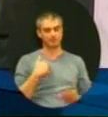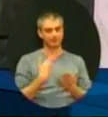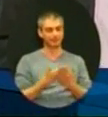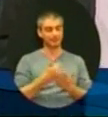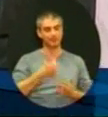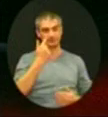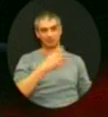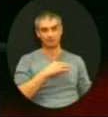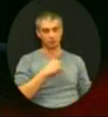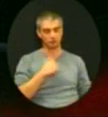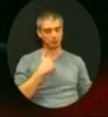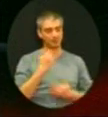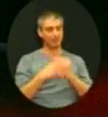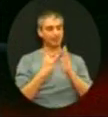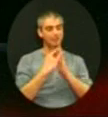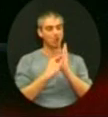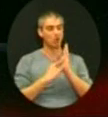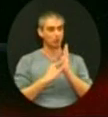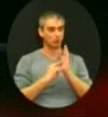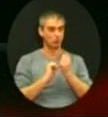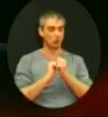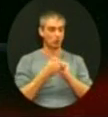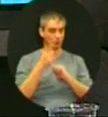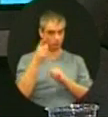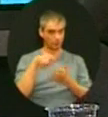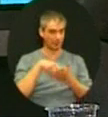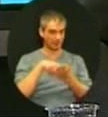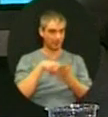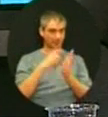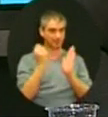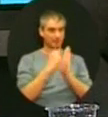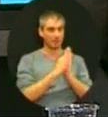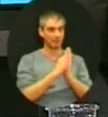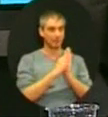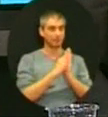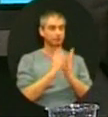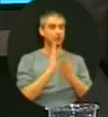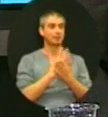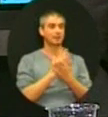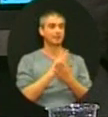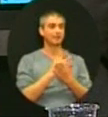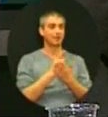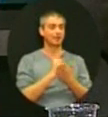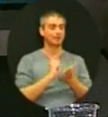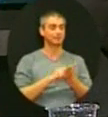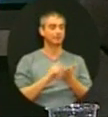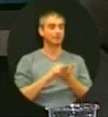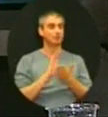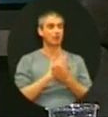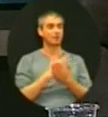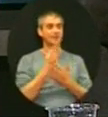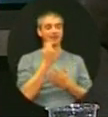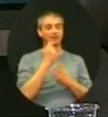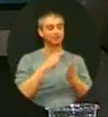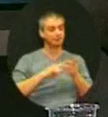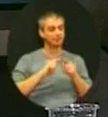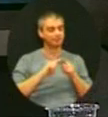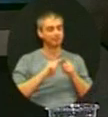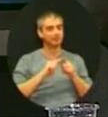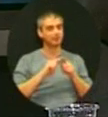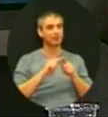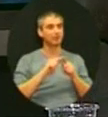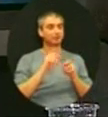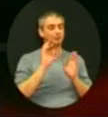לשר שאני אקדם חקיקה, או שאולי הוא יתקן תקנה, שתקבע שהמשרד קובע כסף יהודי